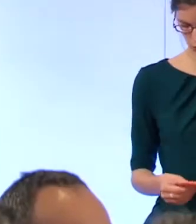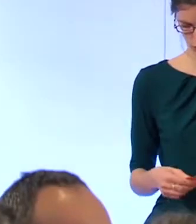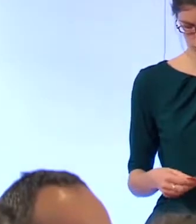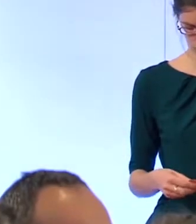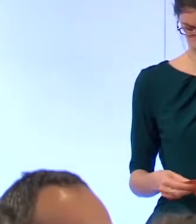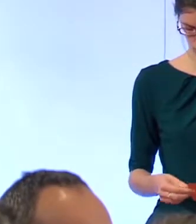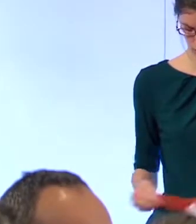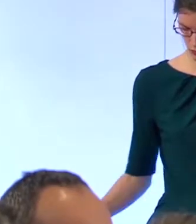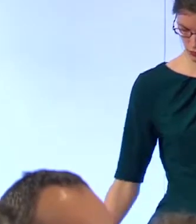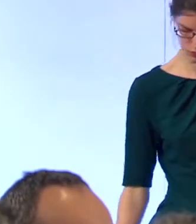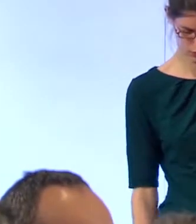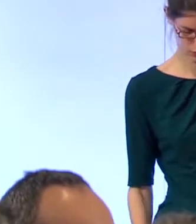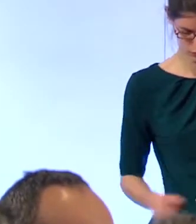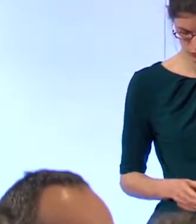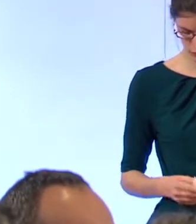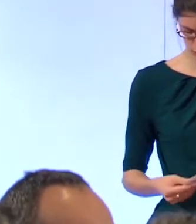Éric Piolle.